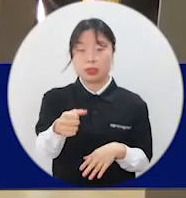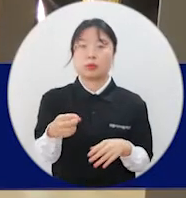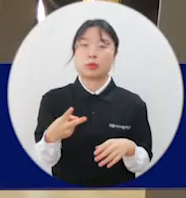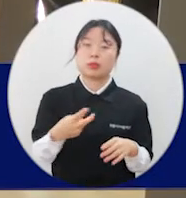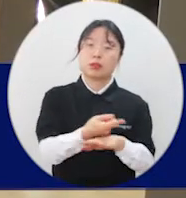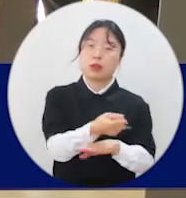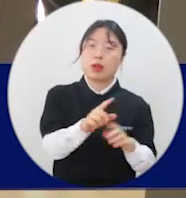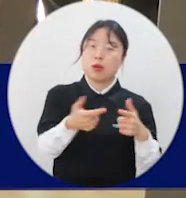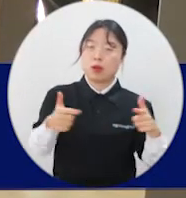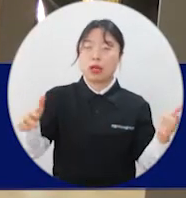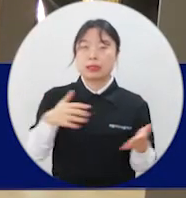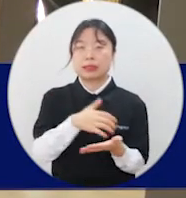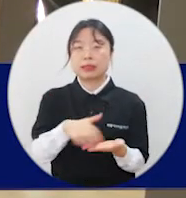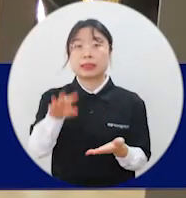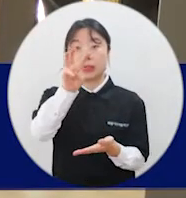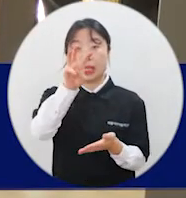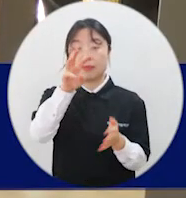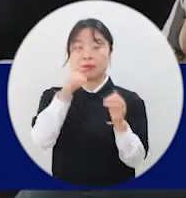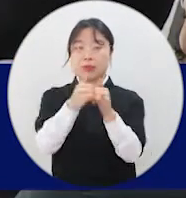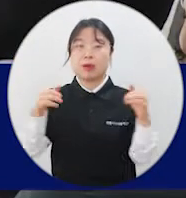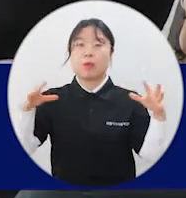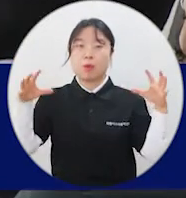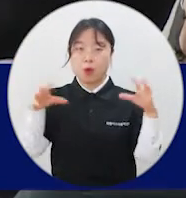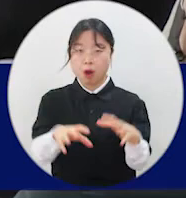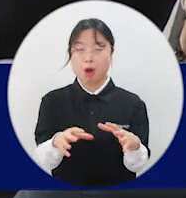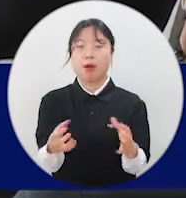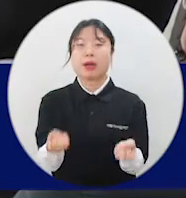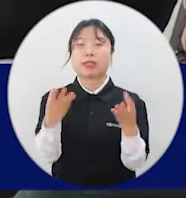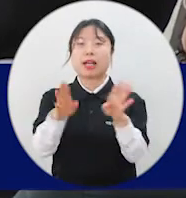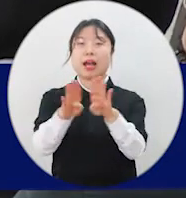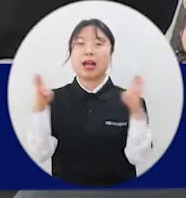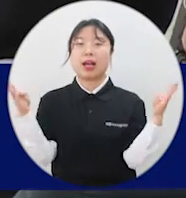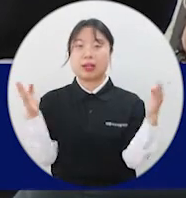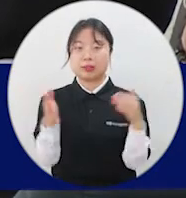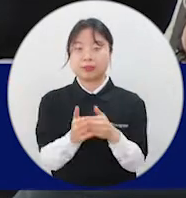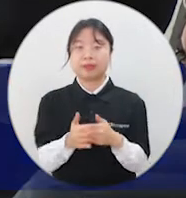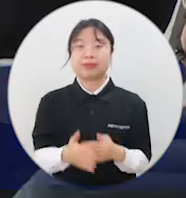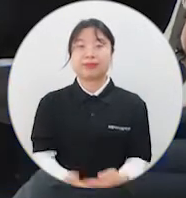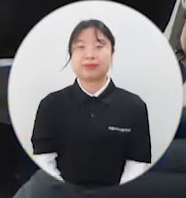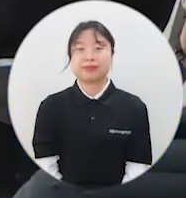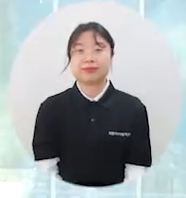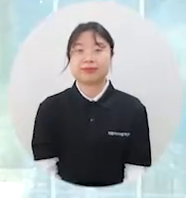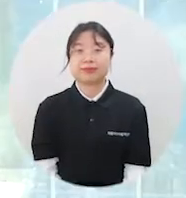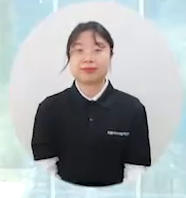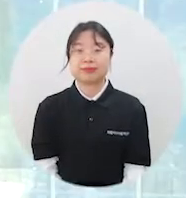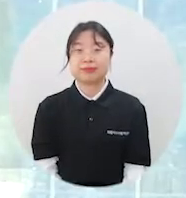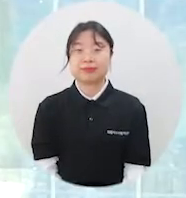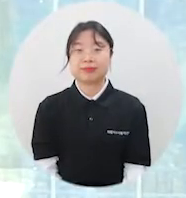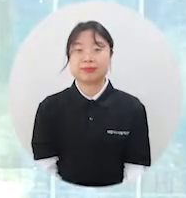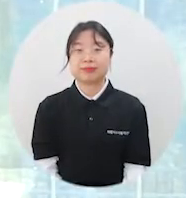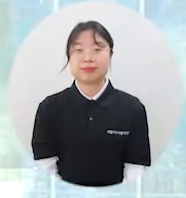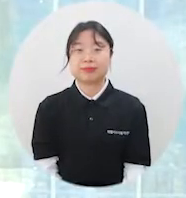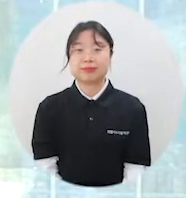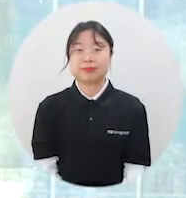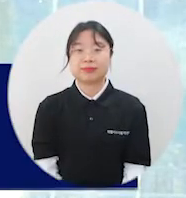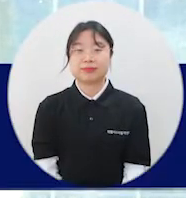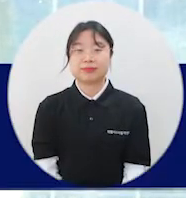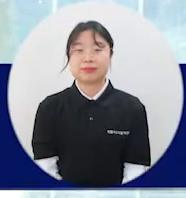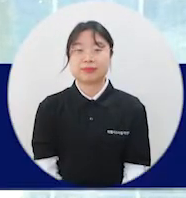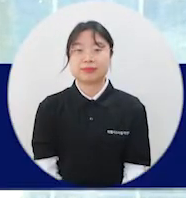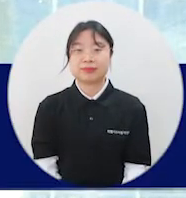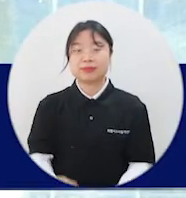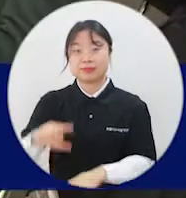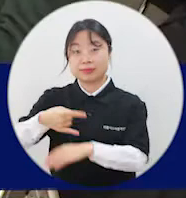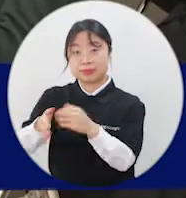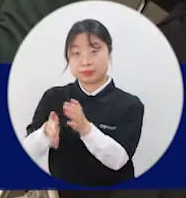의장, 시도의원과 아파트 입주민 등 30여 명이 참석해 축하의 마음을 전했습니다. 한편